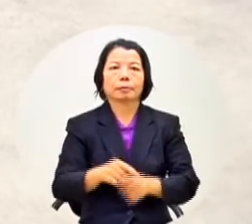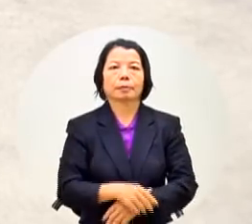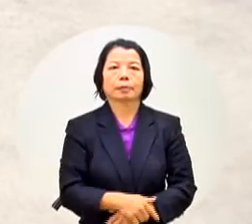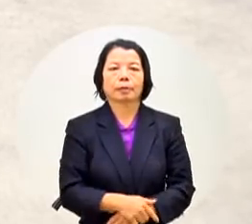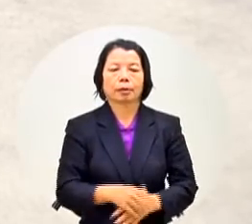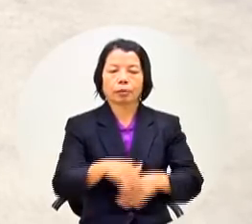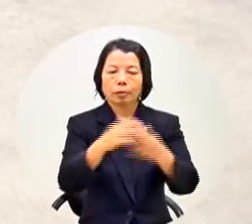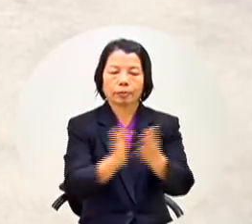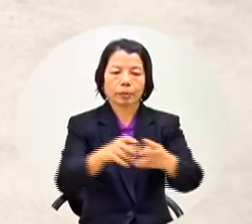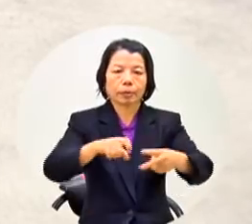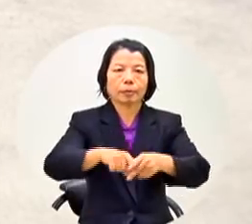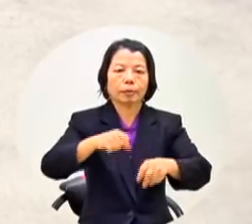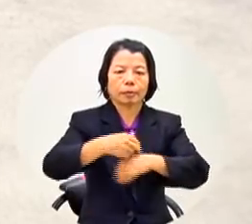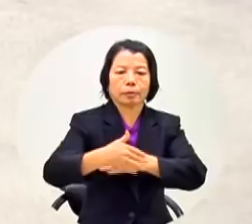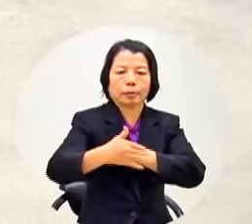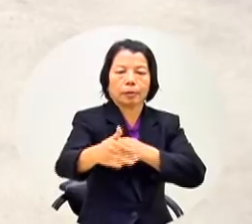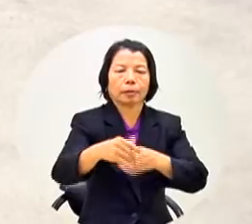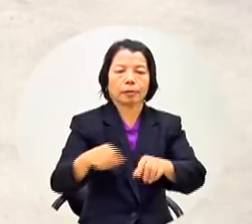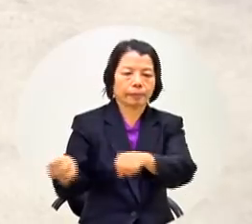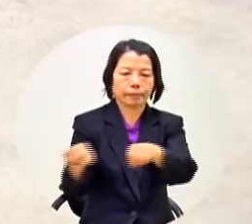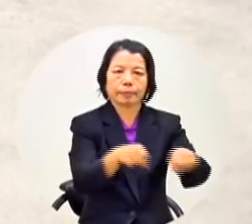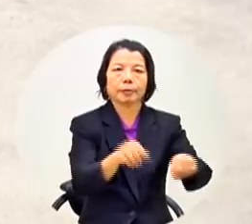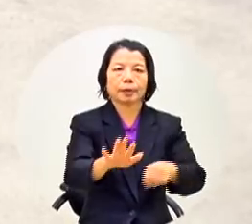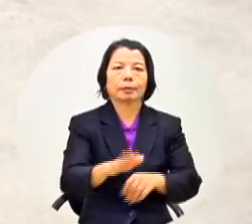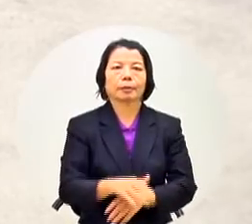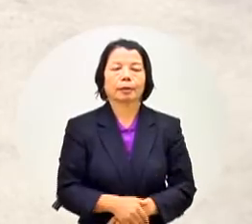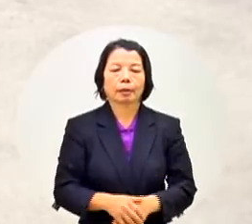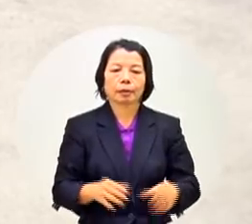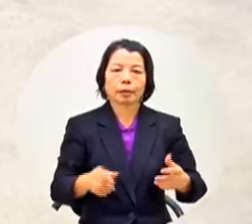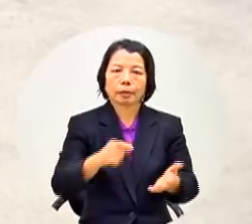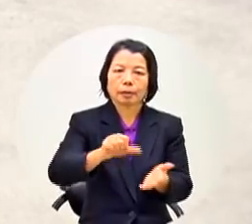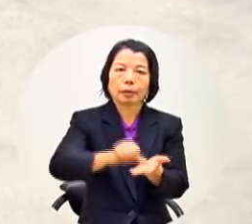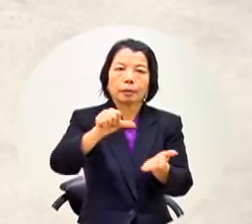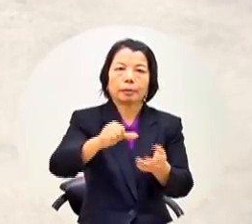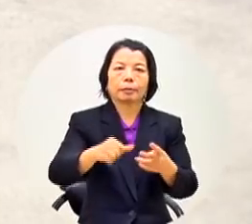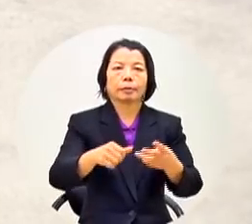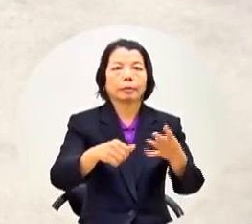那第五次修正的话是将15列车纳入一个建设一个成本。